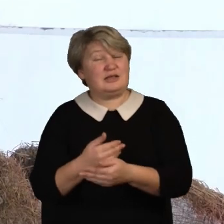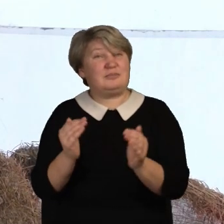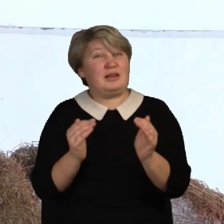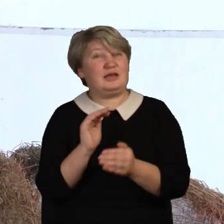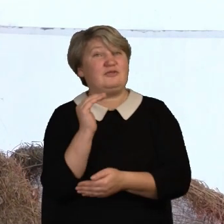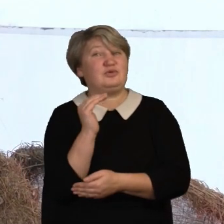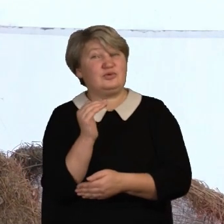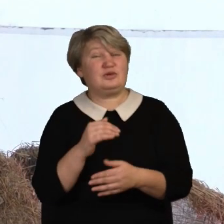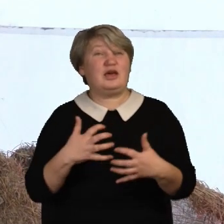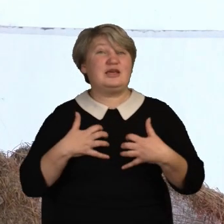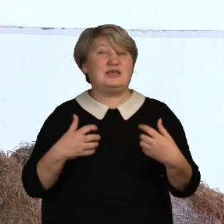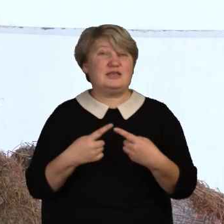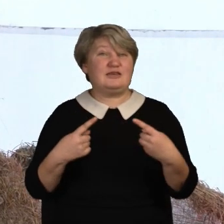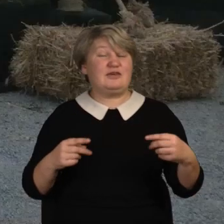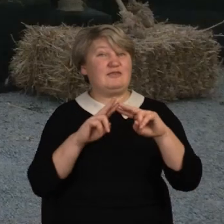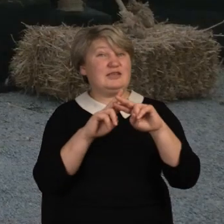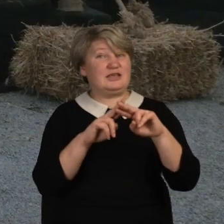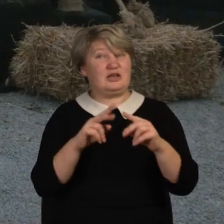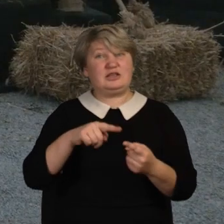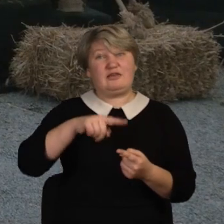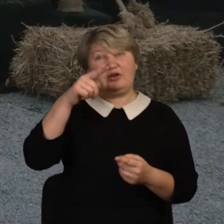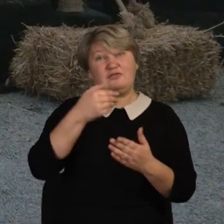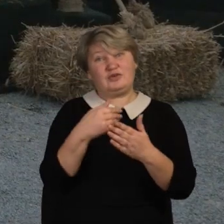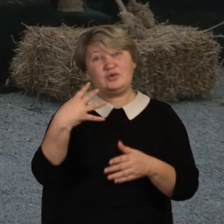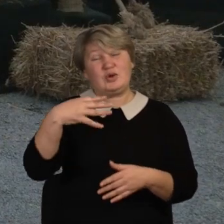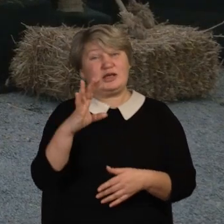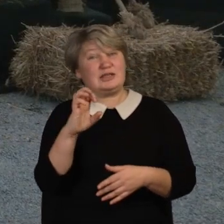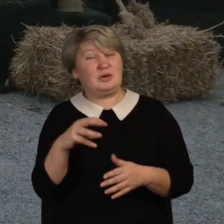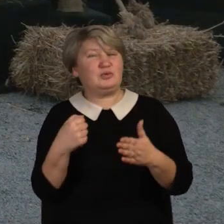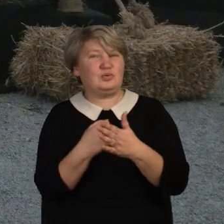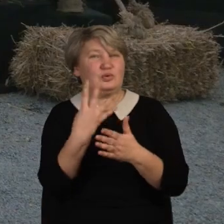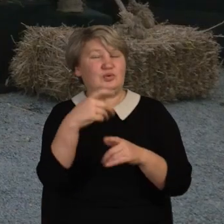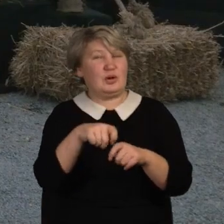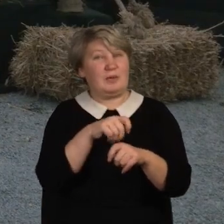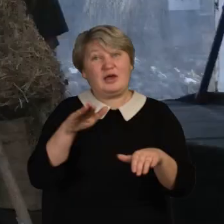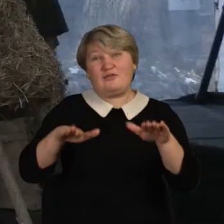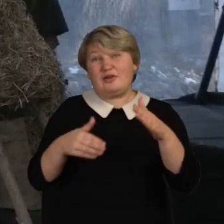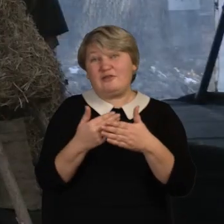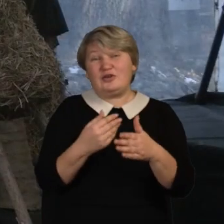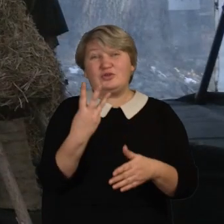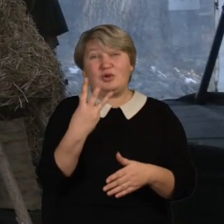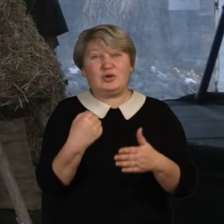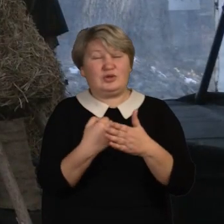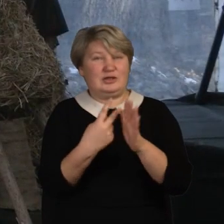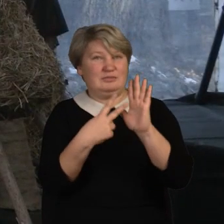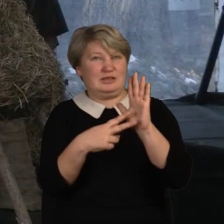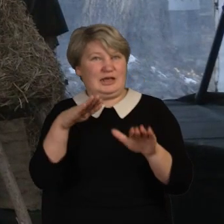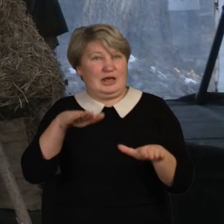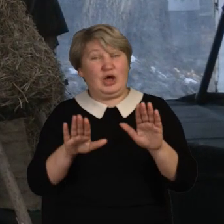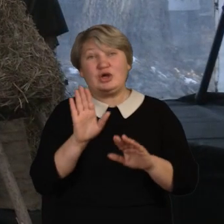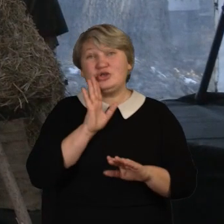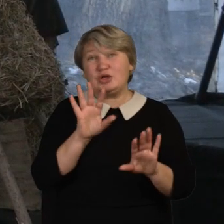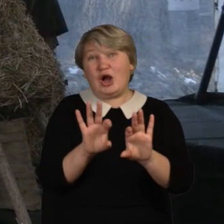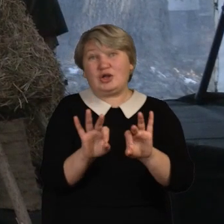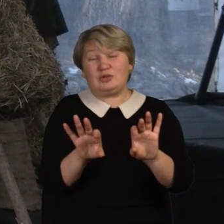та зірку. Завишки вони від 40 см до 4 метрів і важать від 3 до 70 кілограмів. Жінка розповідає,